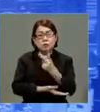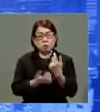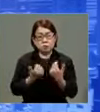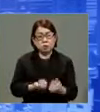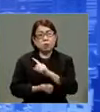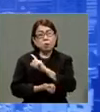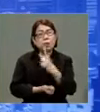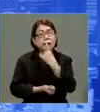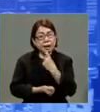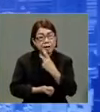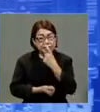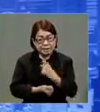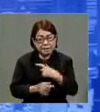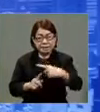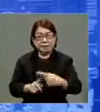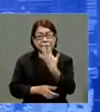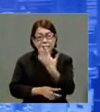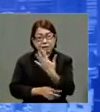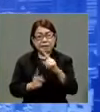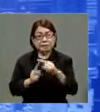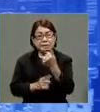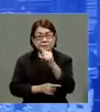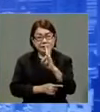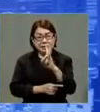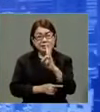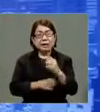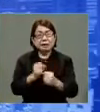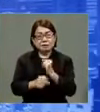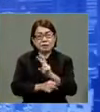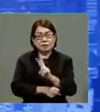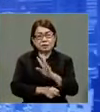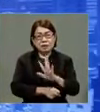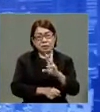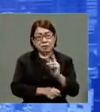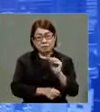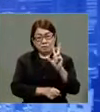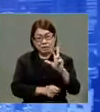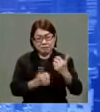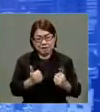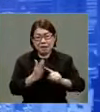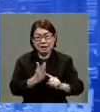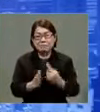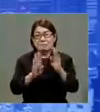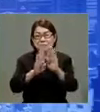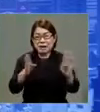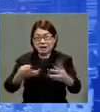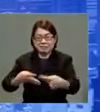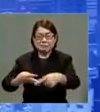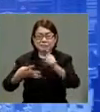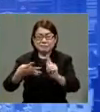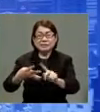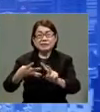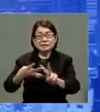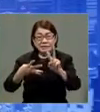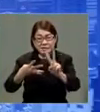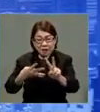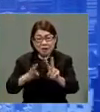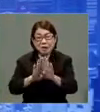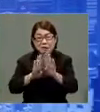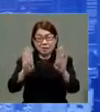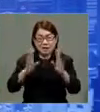ม2563นะครับวันนี้วันแรกของการเริ่มมาตรการผ่อนคลายในระยะที่2นะครับแล้วก็เป็นวันแรก